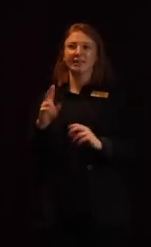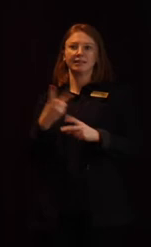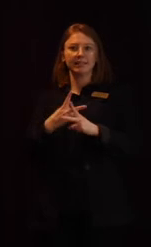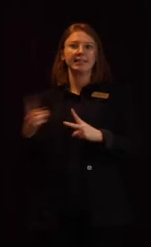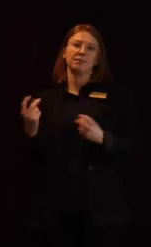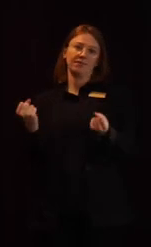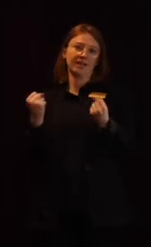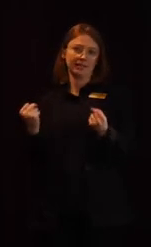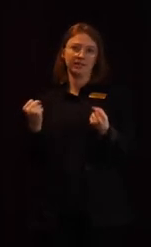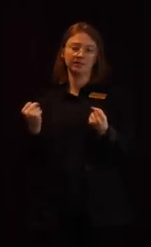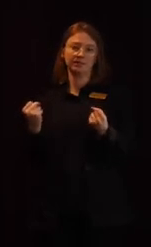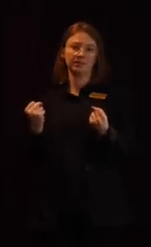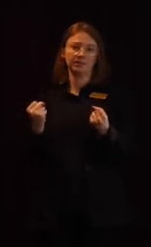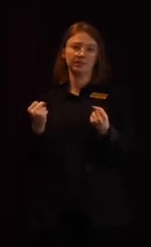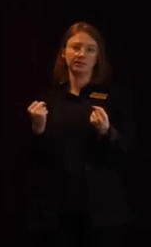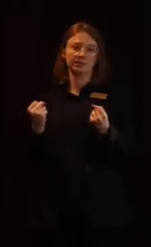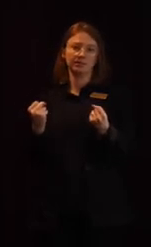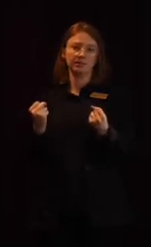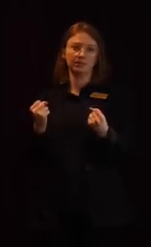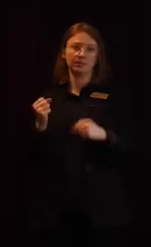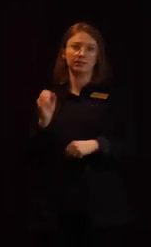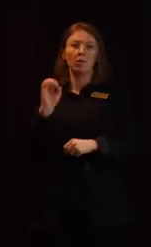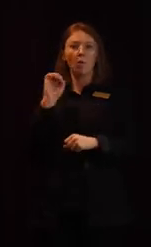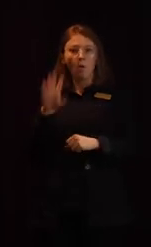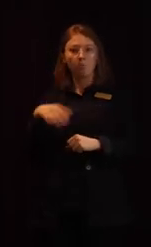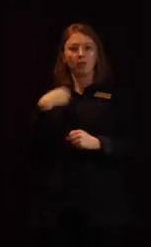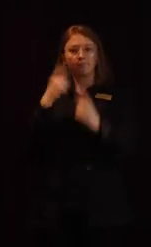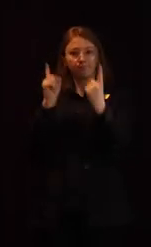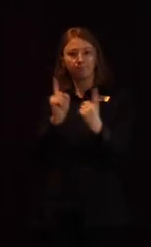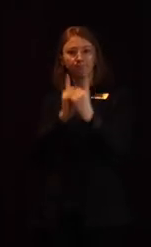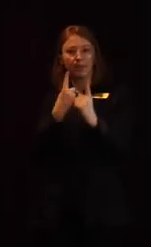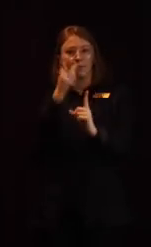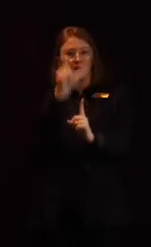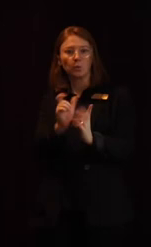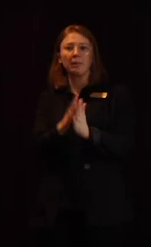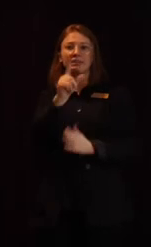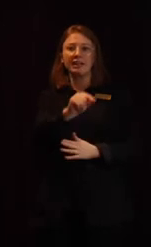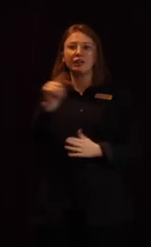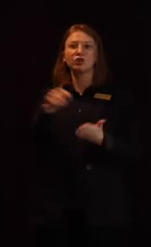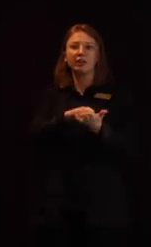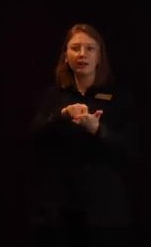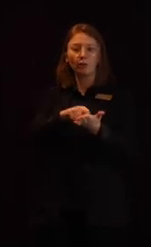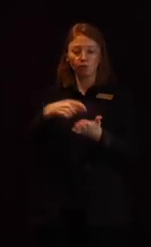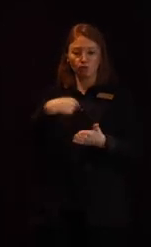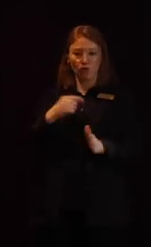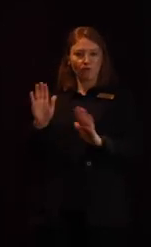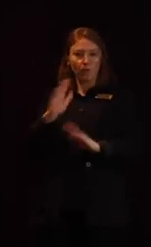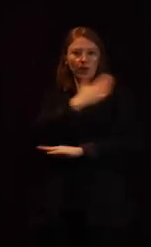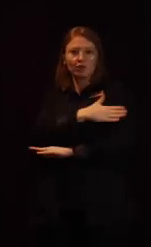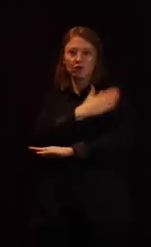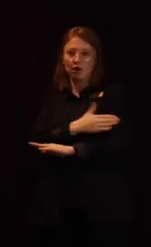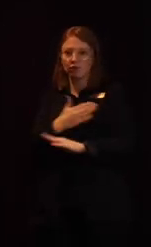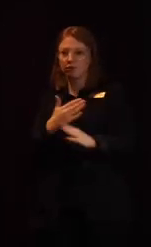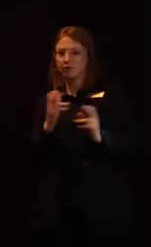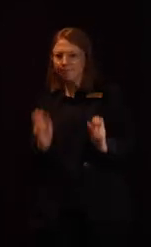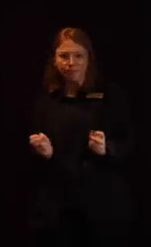man verkligen vet att om jag sen möter en person som har en sällsynt diagnos som jag inte riktigt känner till som vårdpersonal, så vet